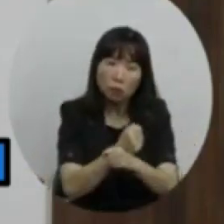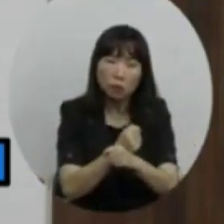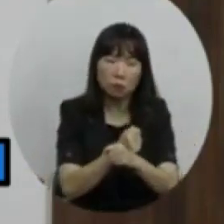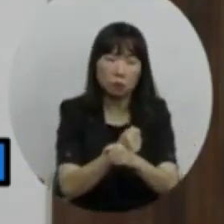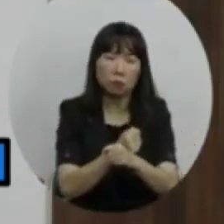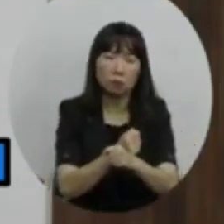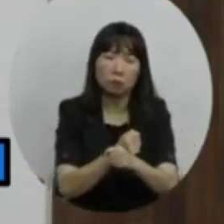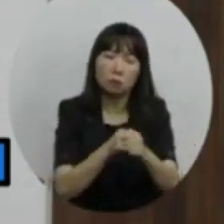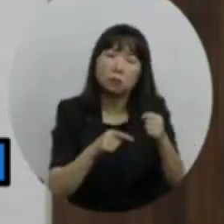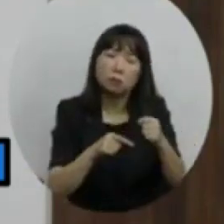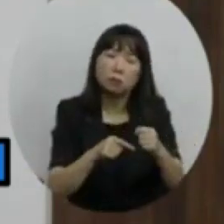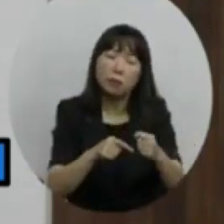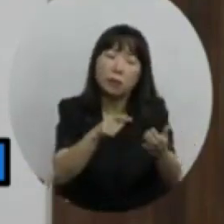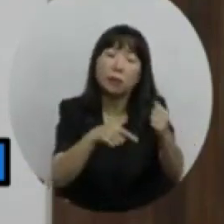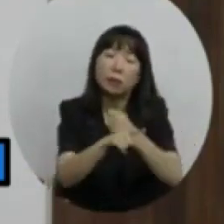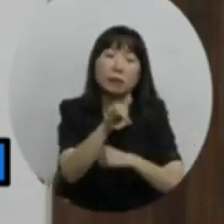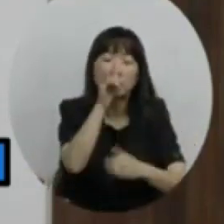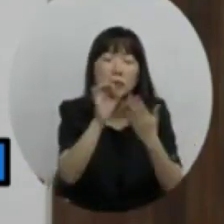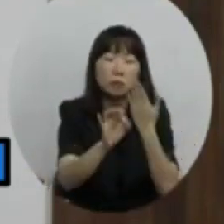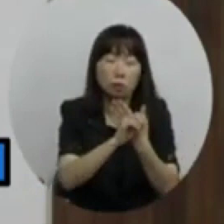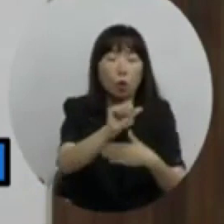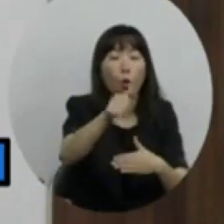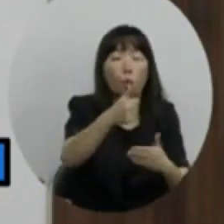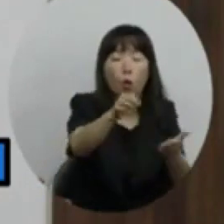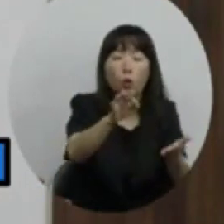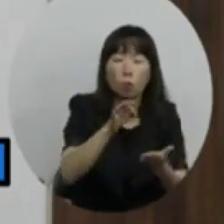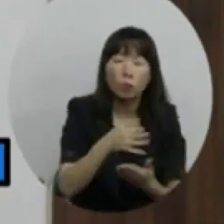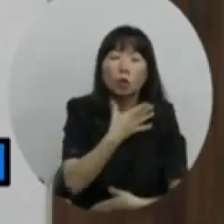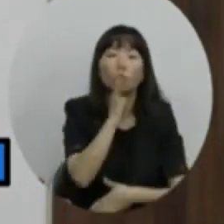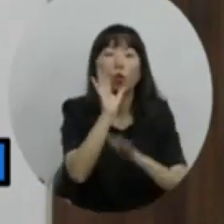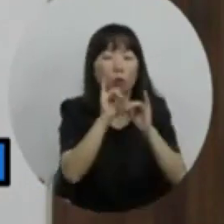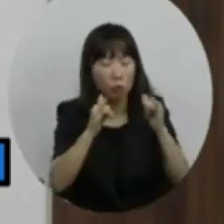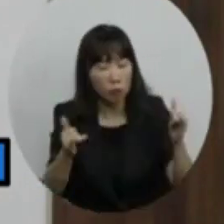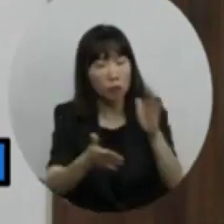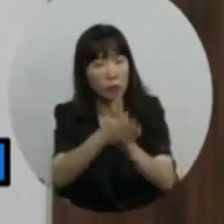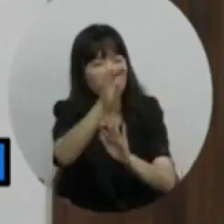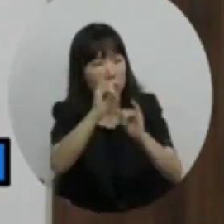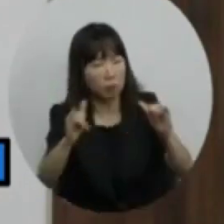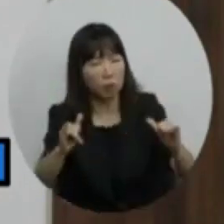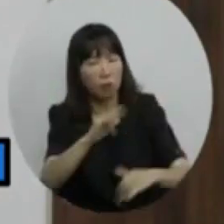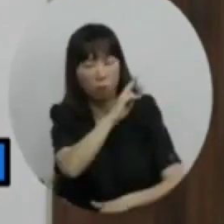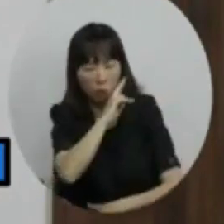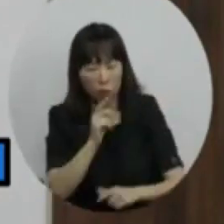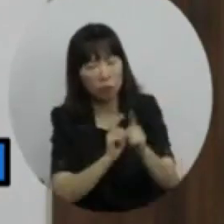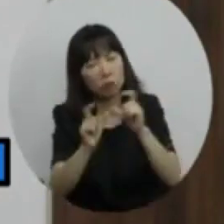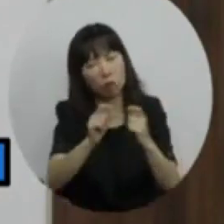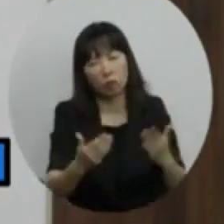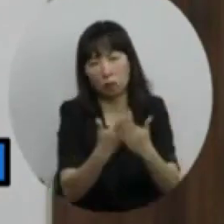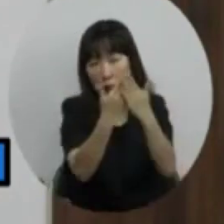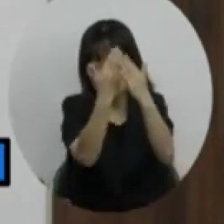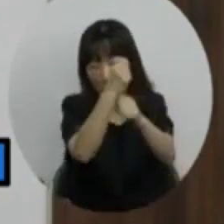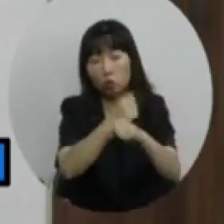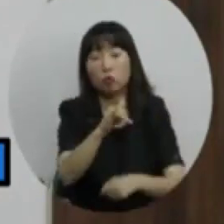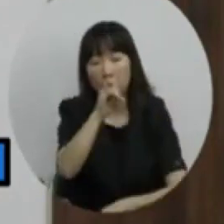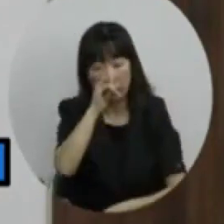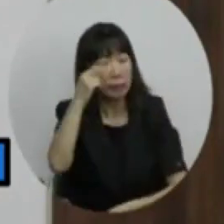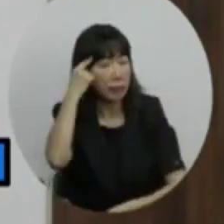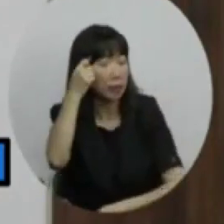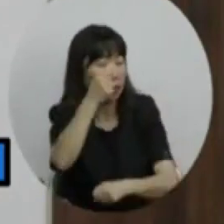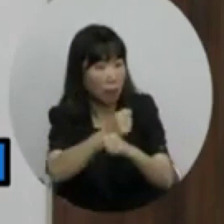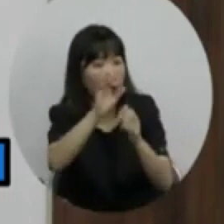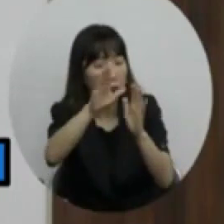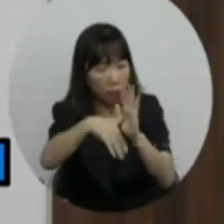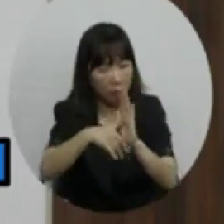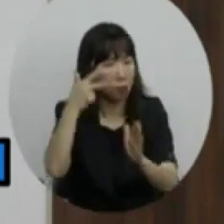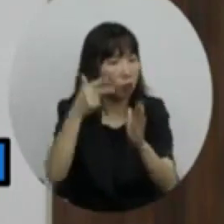부득이한 상황이 된다면 500원이라도 받아 노인분들에 대한 시민의 편익을 증진시킬 수 있다는 생각할 때 이층우